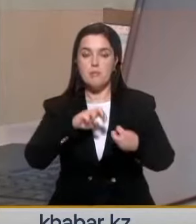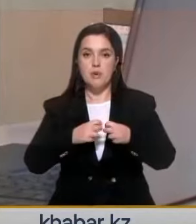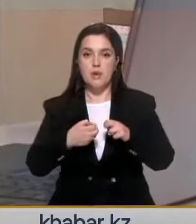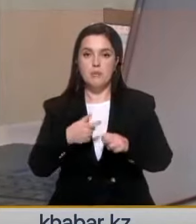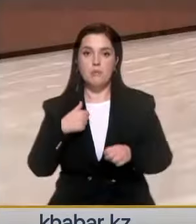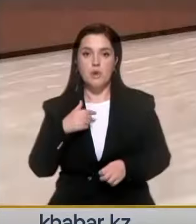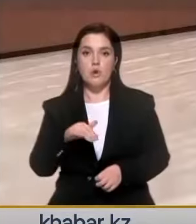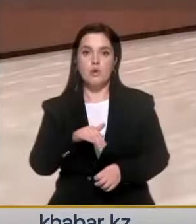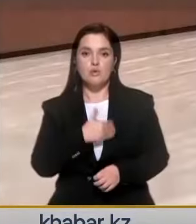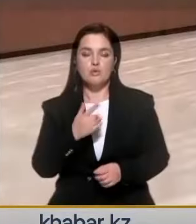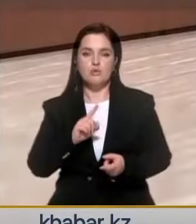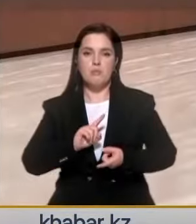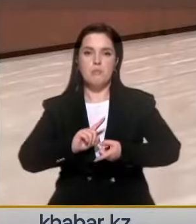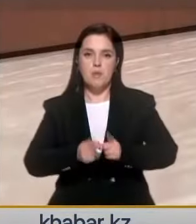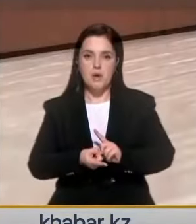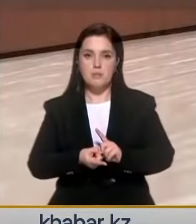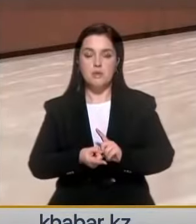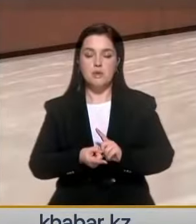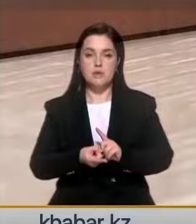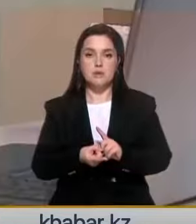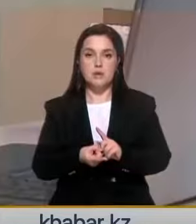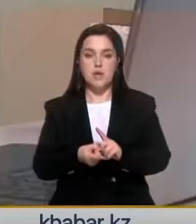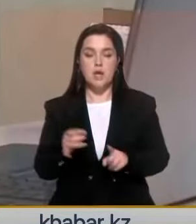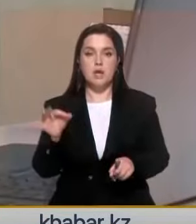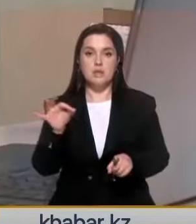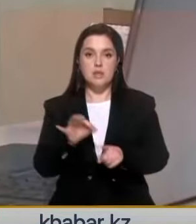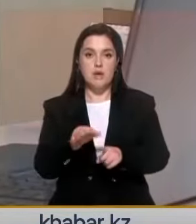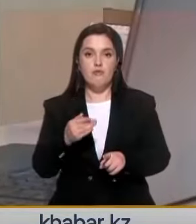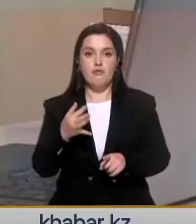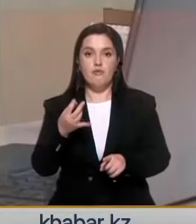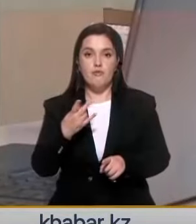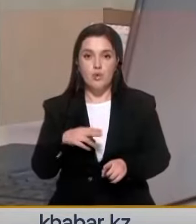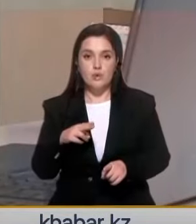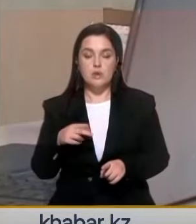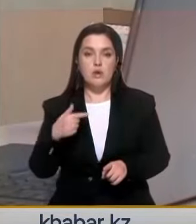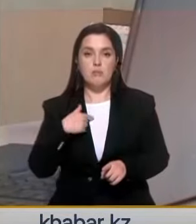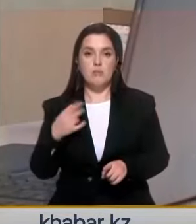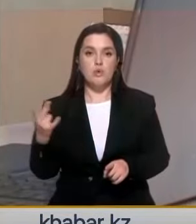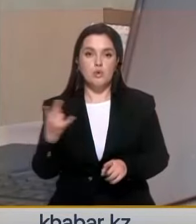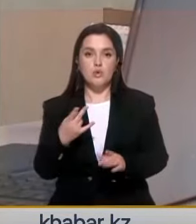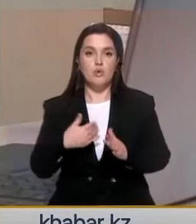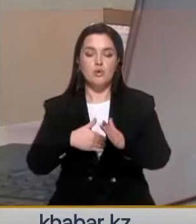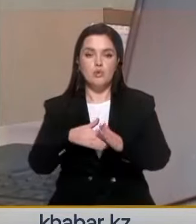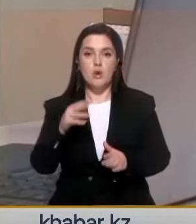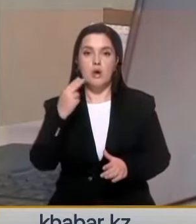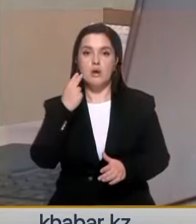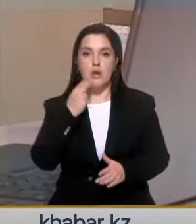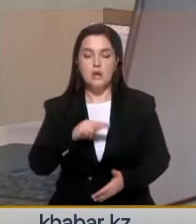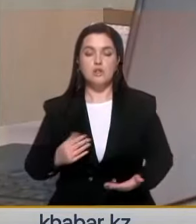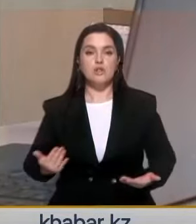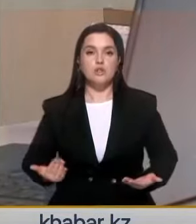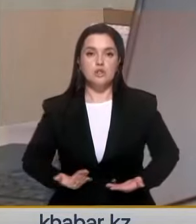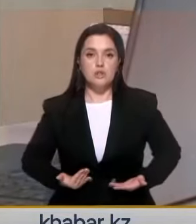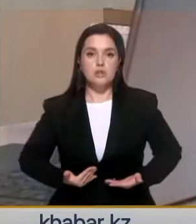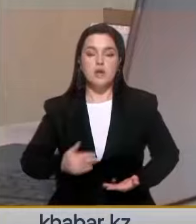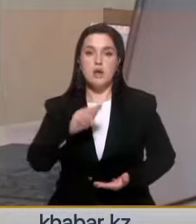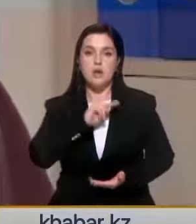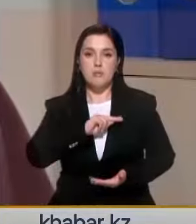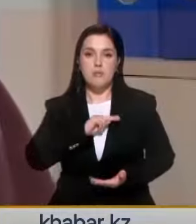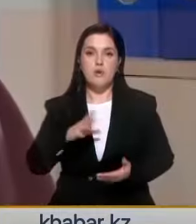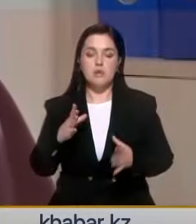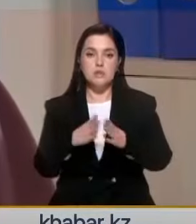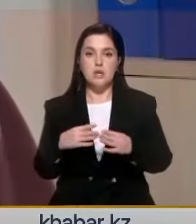в этой жизни что-то поменять самое основной целью нашего фонда мы ставим это всестороннее Улучшение качества жизни то есть мы работаем со всей